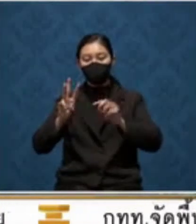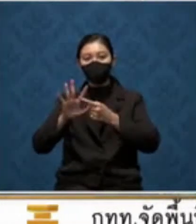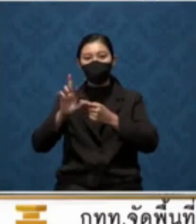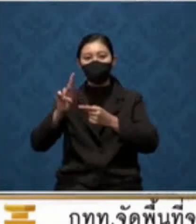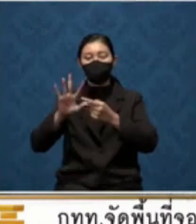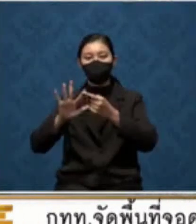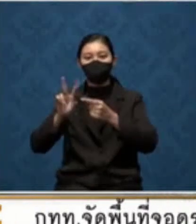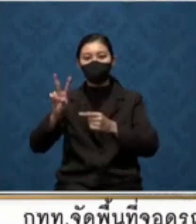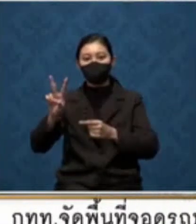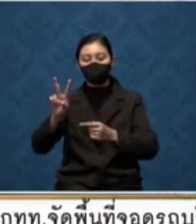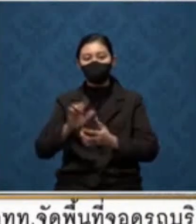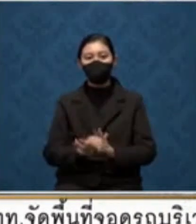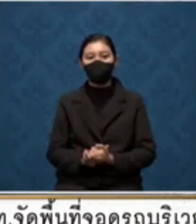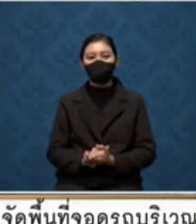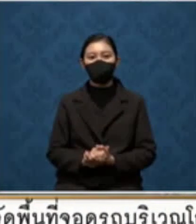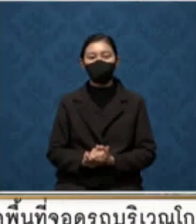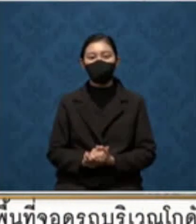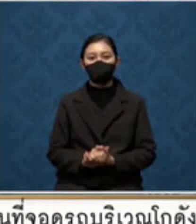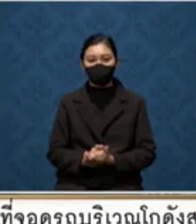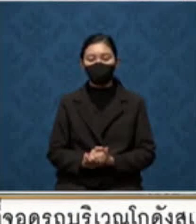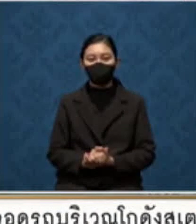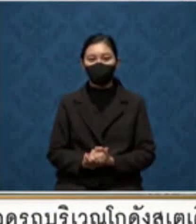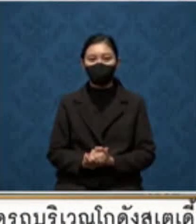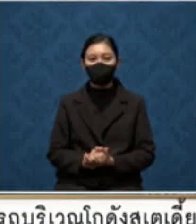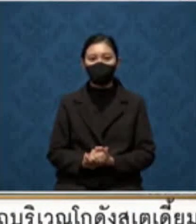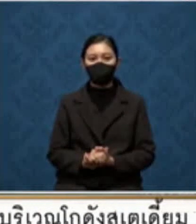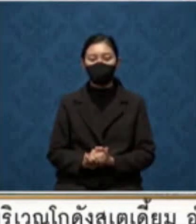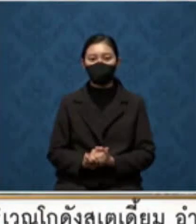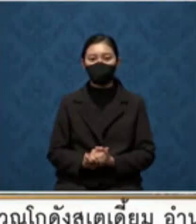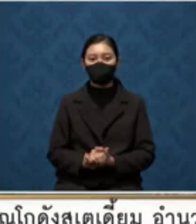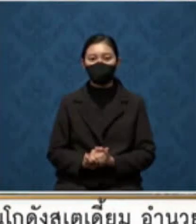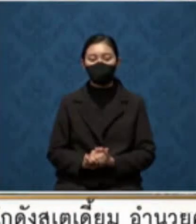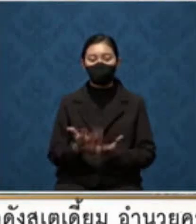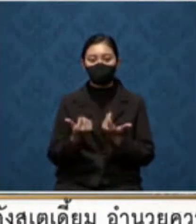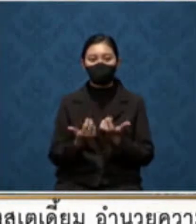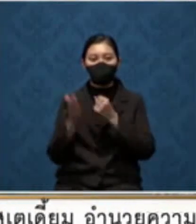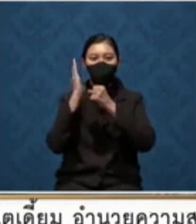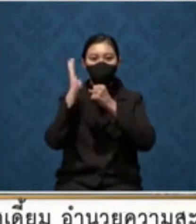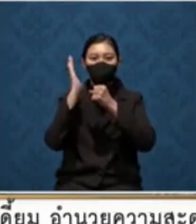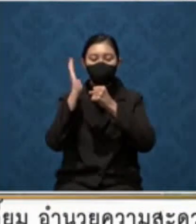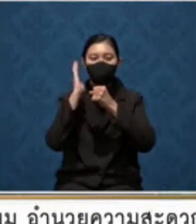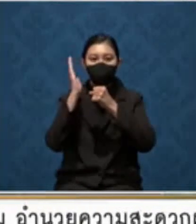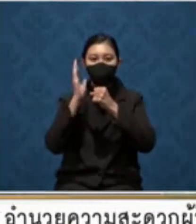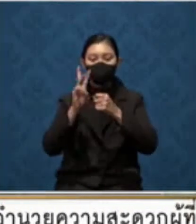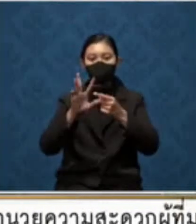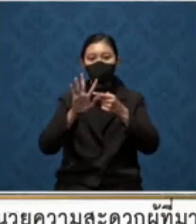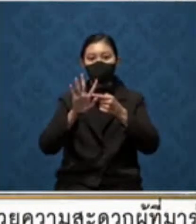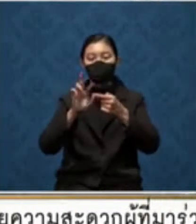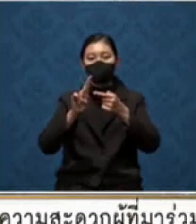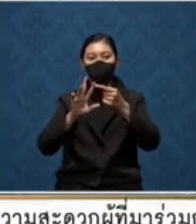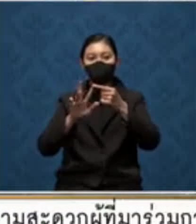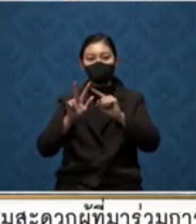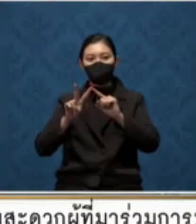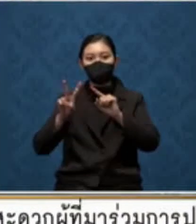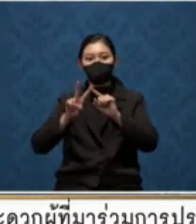ดังกล่าวนะบอกวาหับการที่ส combines ทสุดในการเพีนาเรื่องนี้ก็คอการเอาสภาพข้อเทฏจริญแล